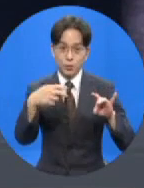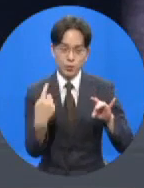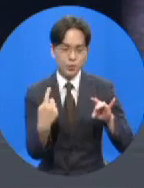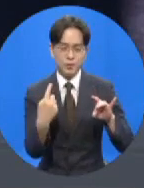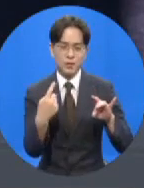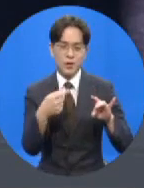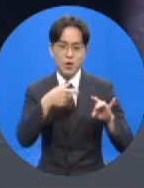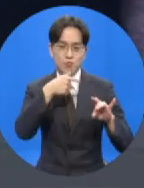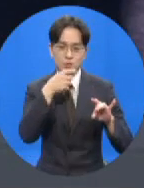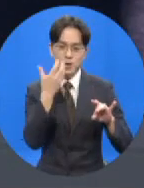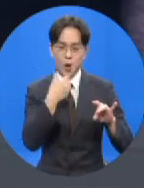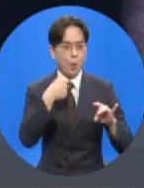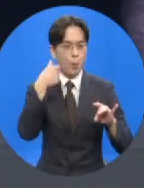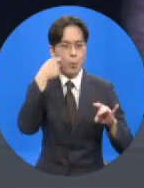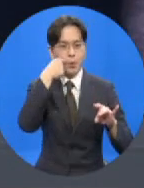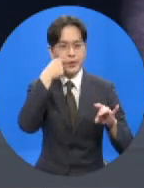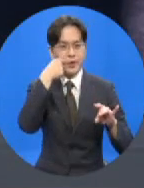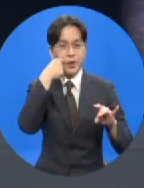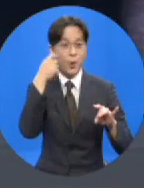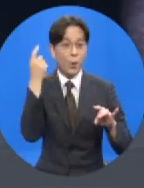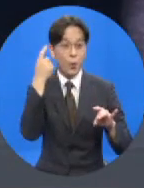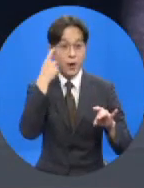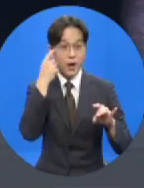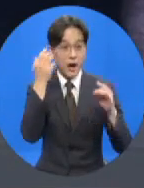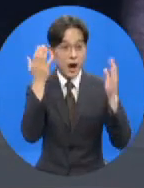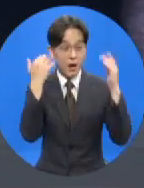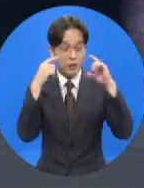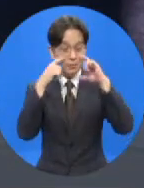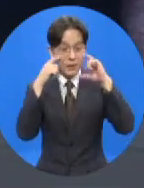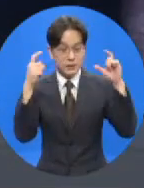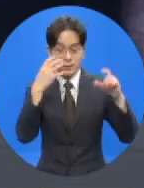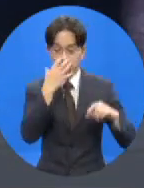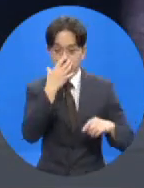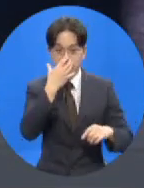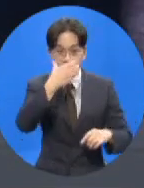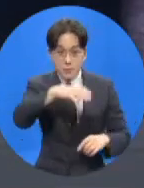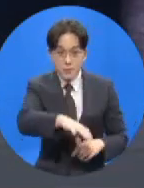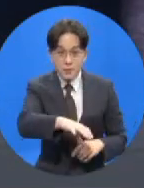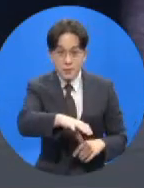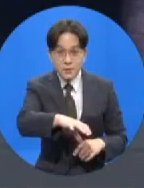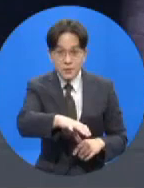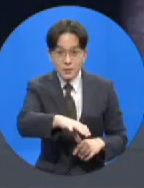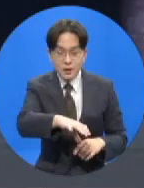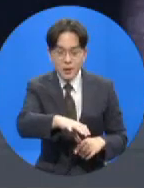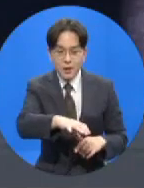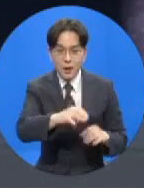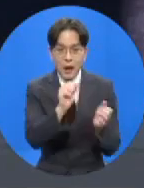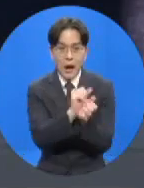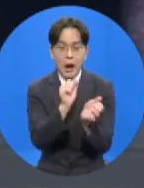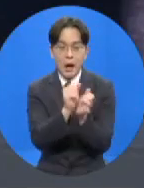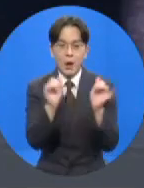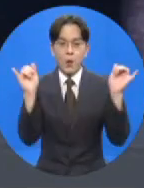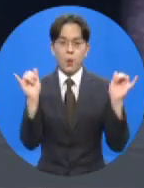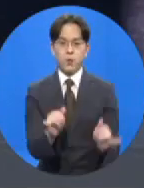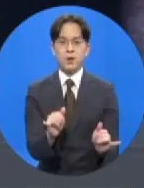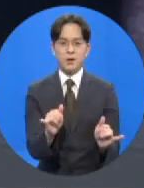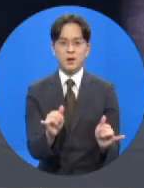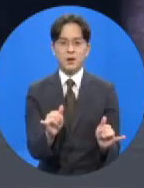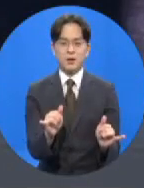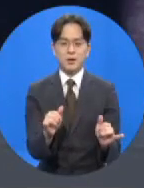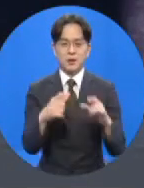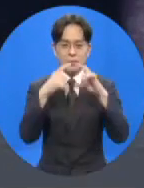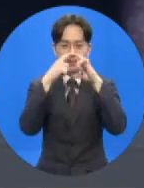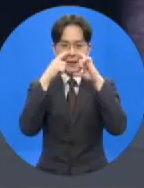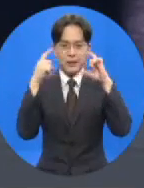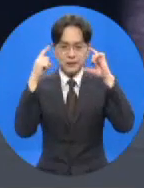벗다가 집에 와서 쓰러졌다. 혹시 내가 걸리면 내 가족, 내 친구들이 고통받을까봐 힘들어도